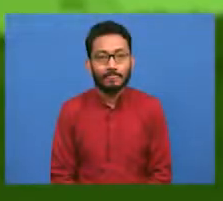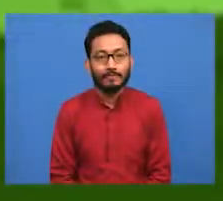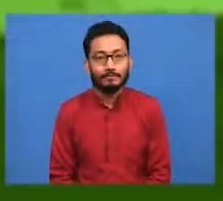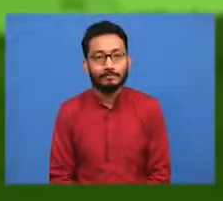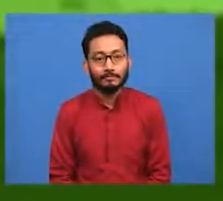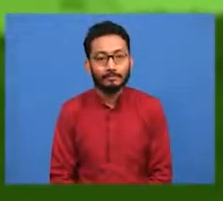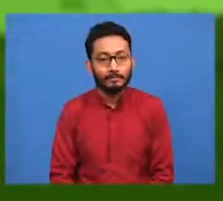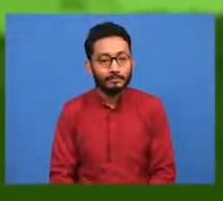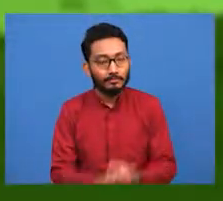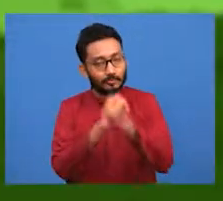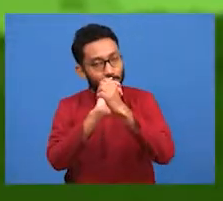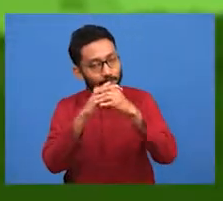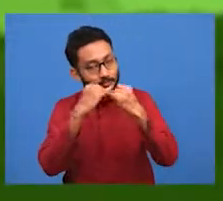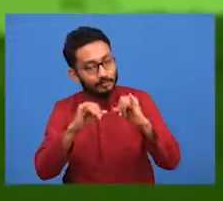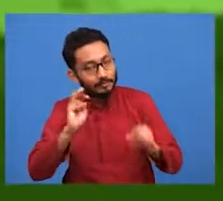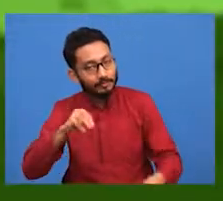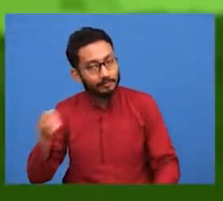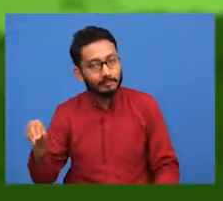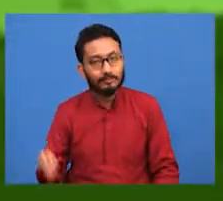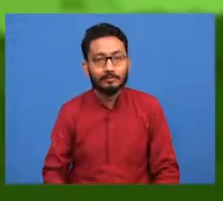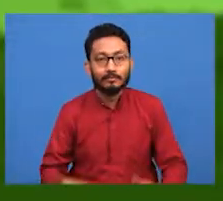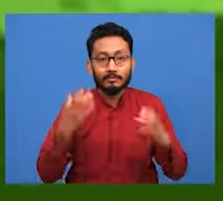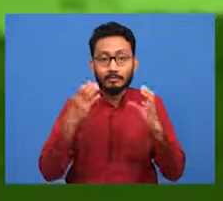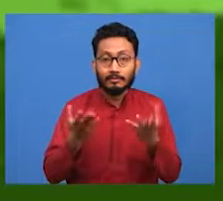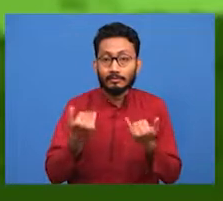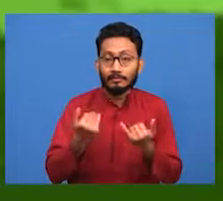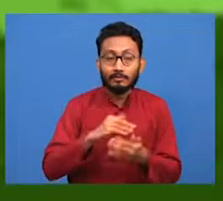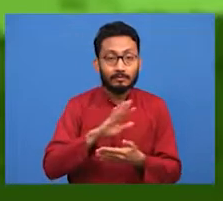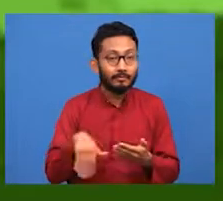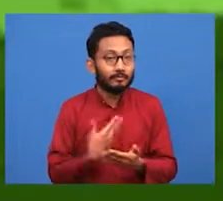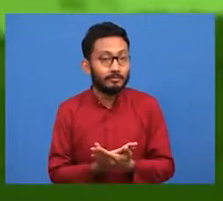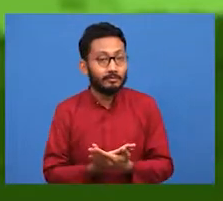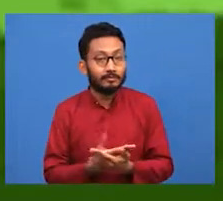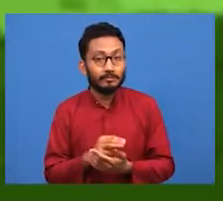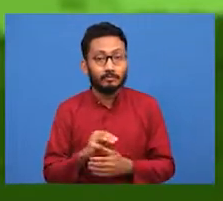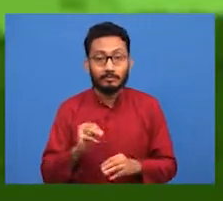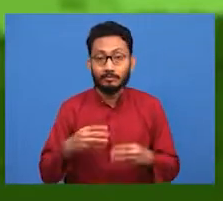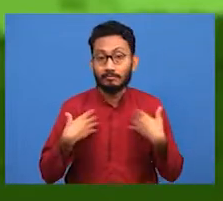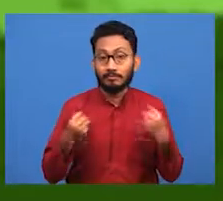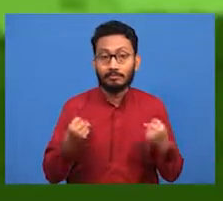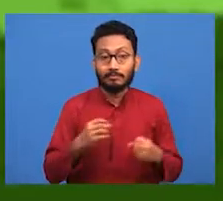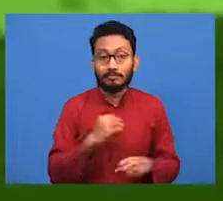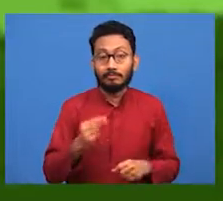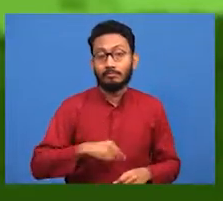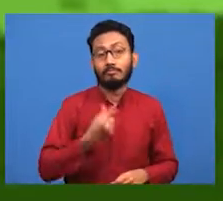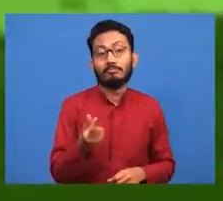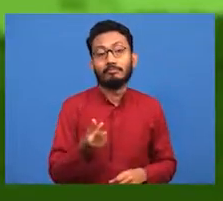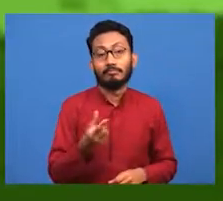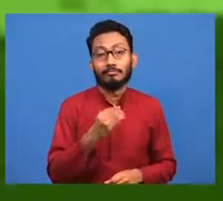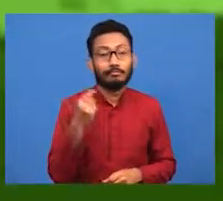Selamat sejahtera murid-murid. Cikgu harap murid-murid sihat, ceria dan sentiasa